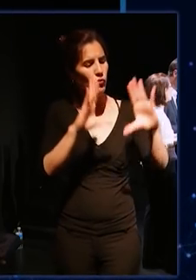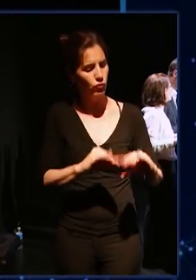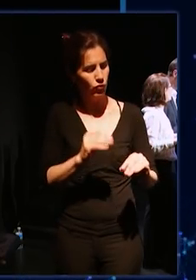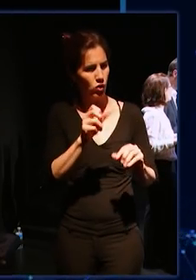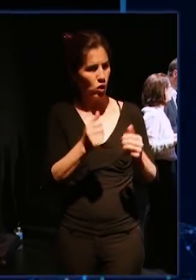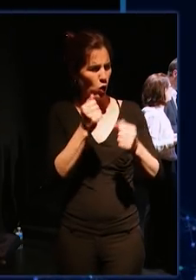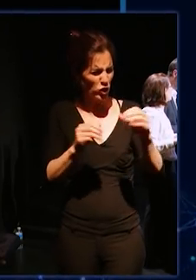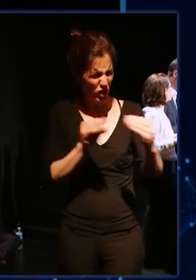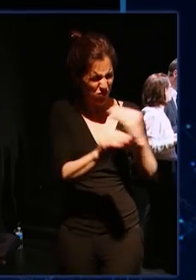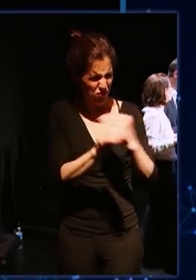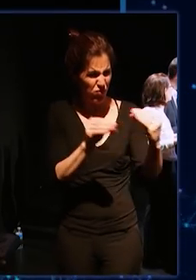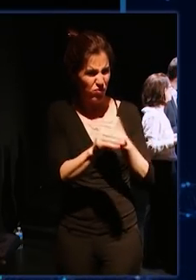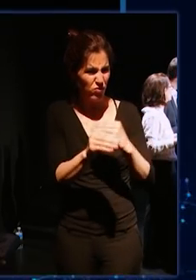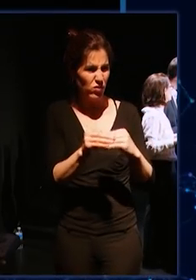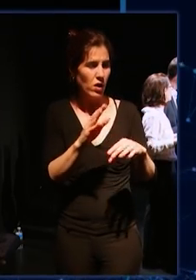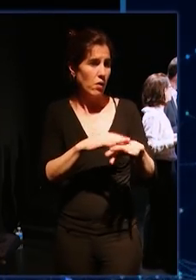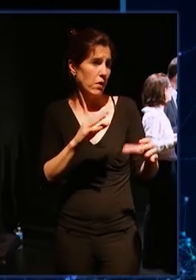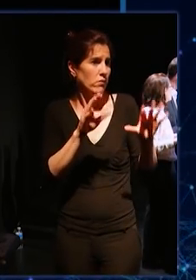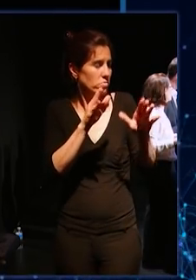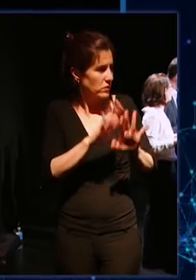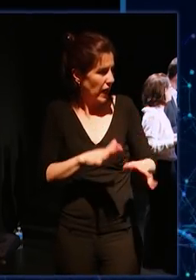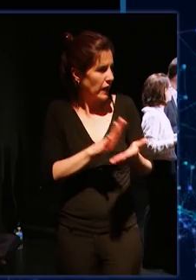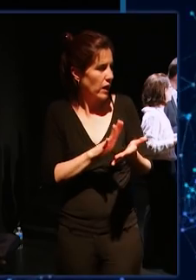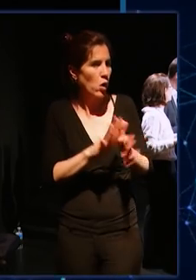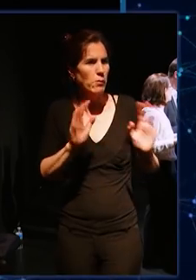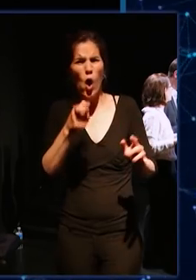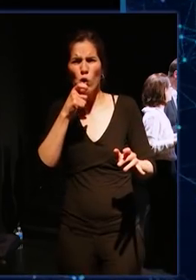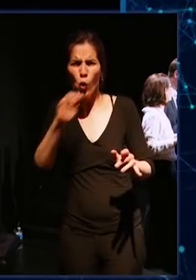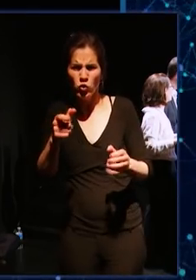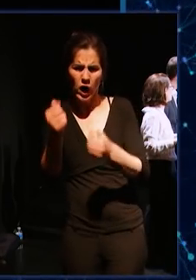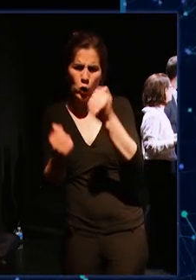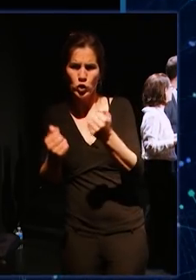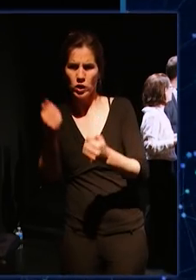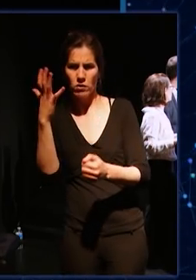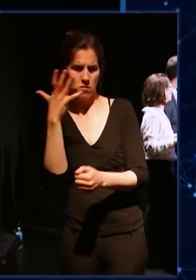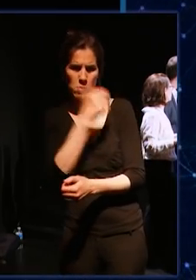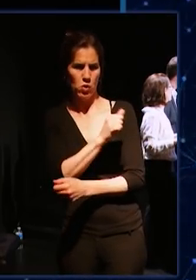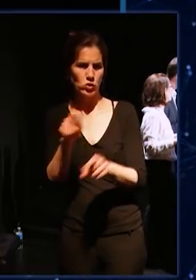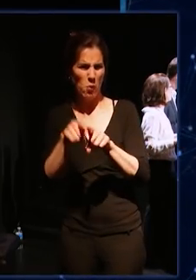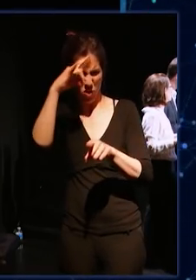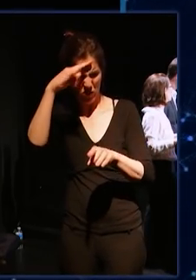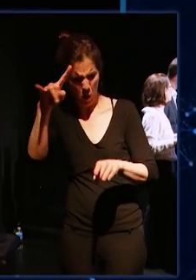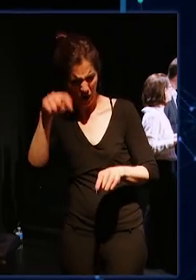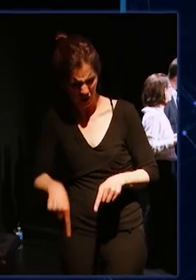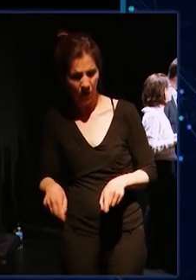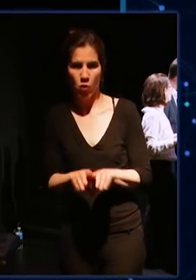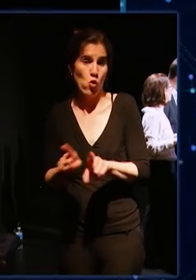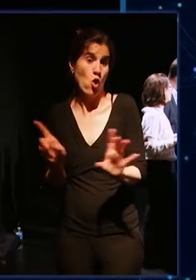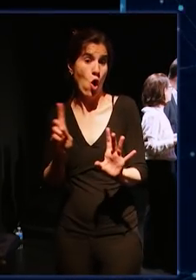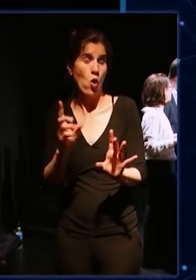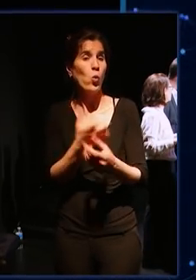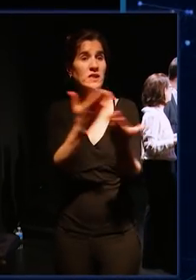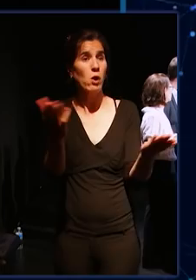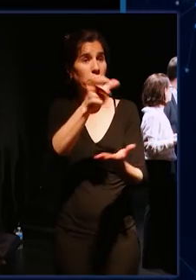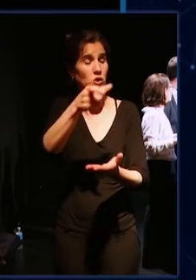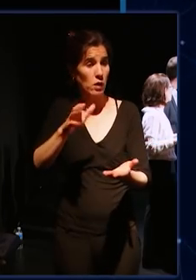volem deixar de demonitzar el cotxe. És a dir, no podem entendre el cotxe com un dimoni. Tots el podem necessitar en un moment